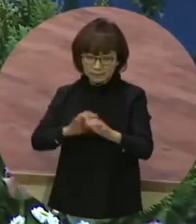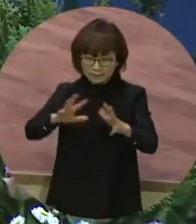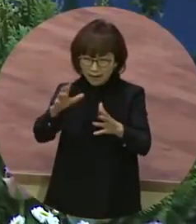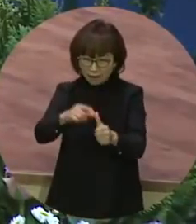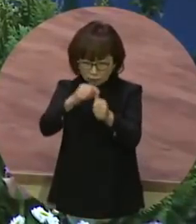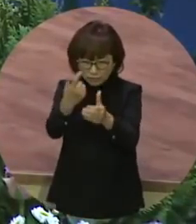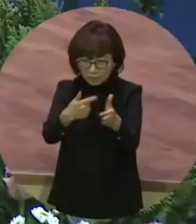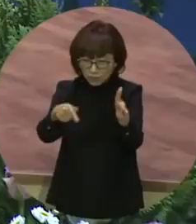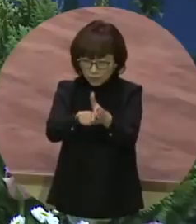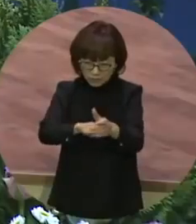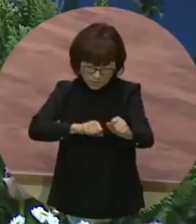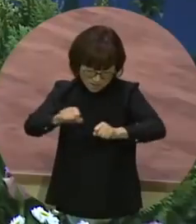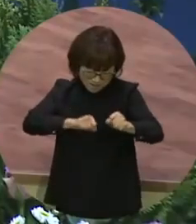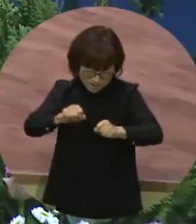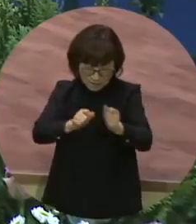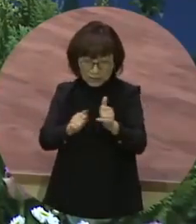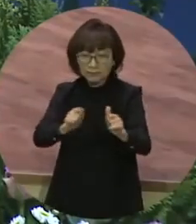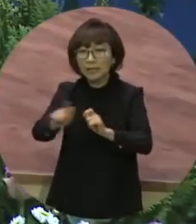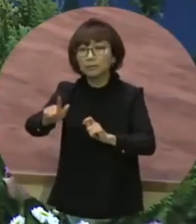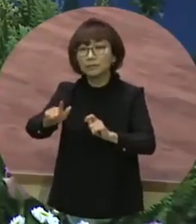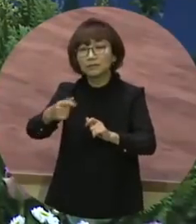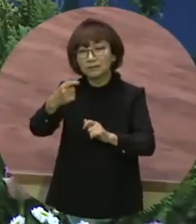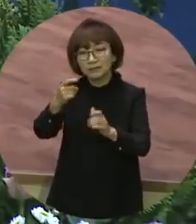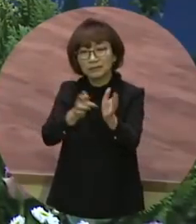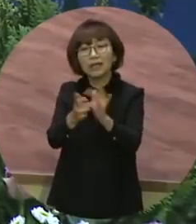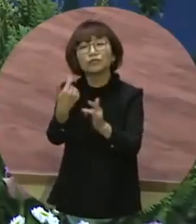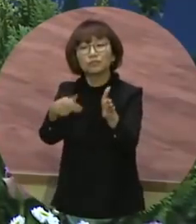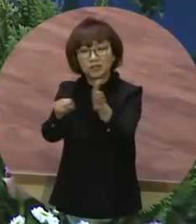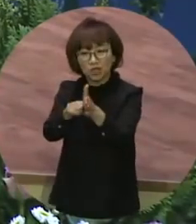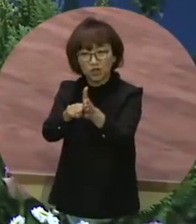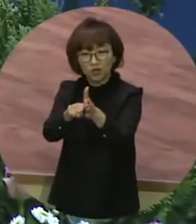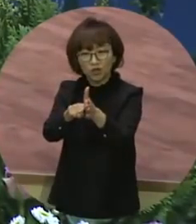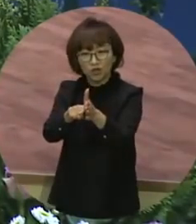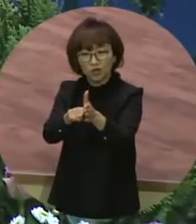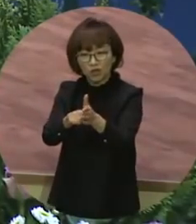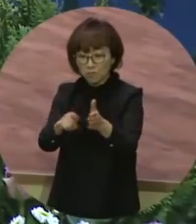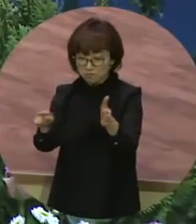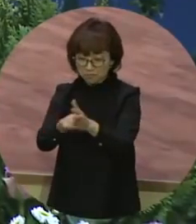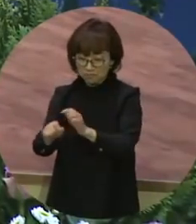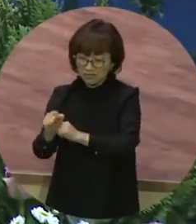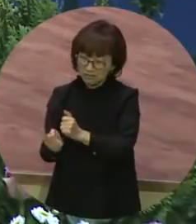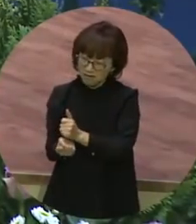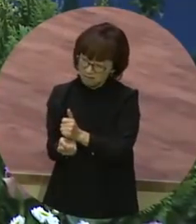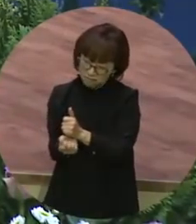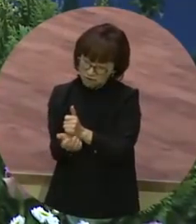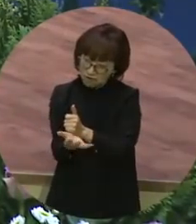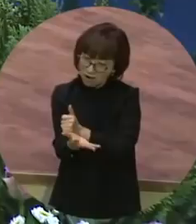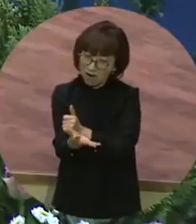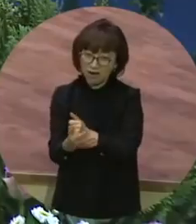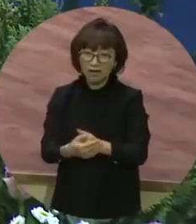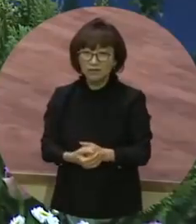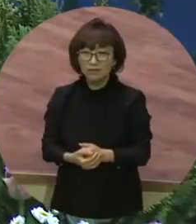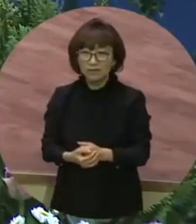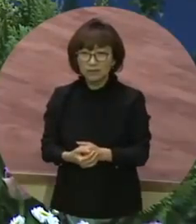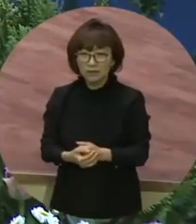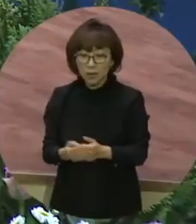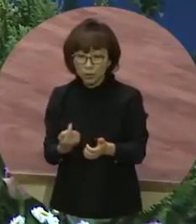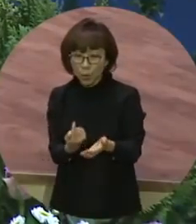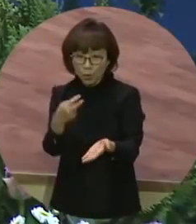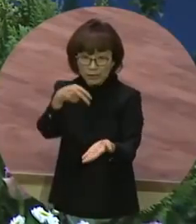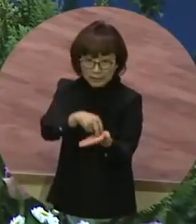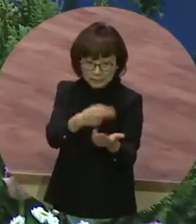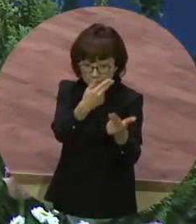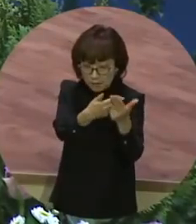핵심적 역할을 했어요. 그 정도 영향을 입었어요. 그러니까 독립협회,